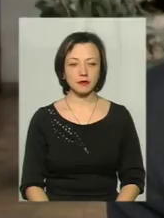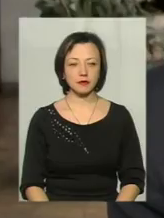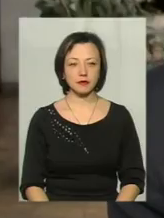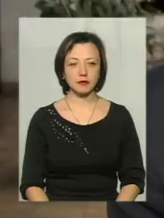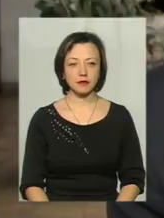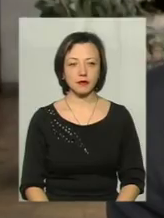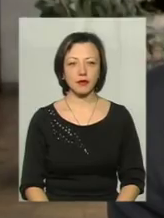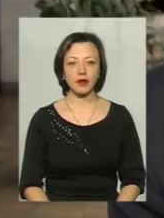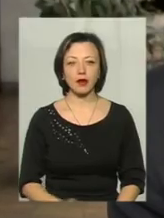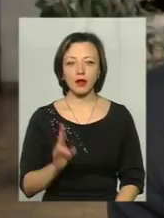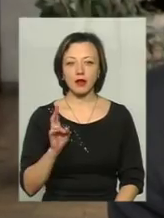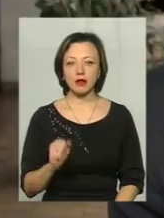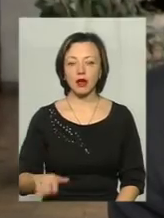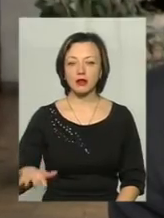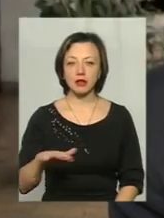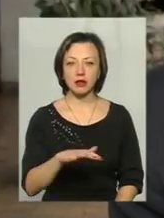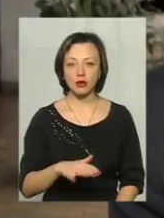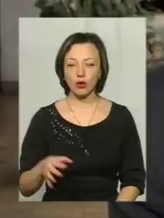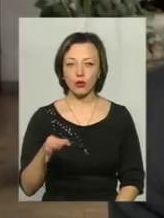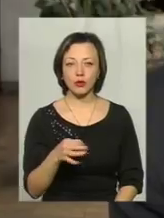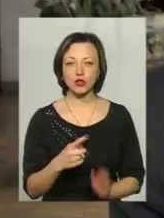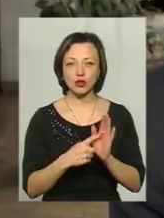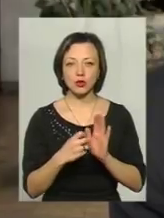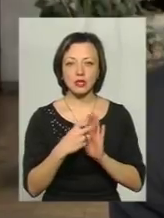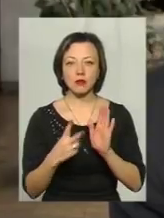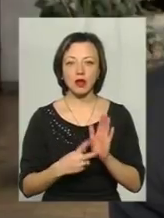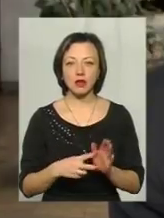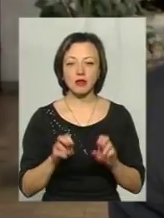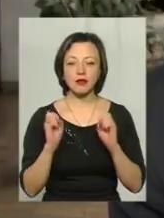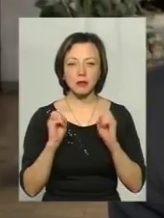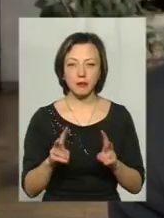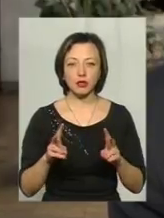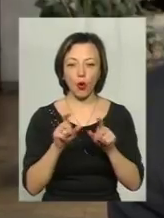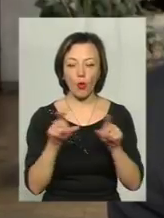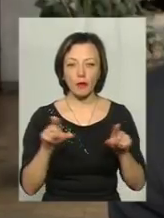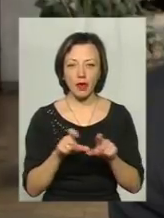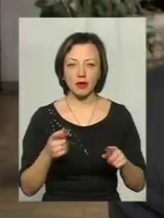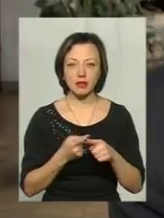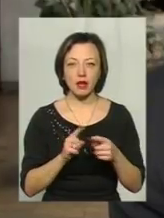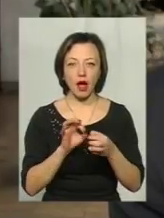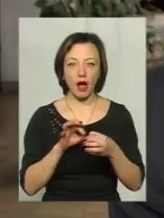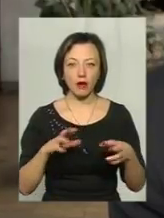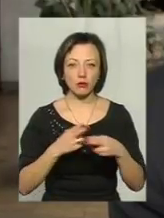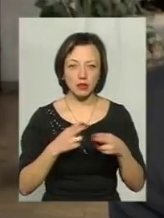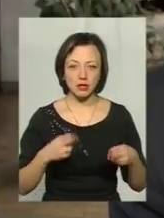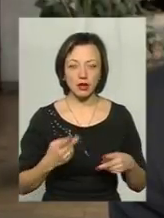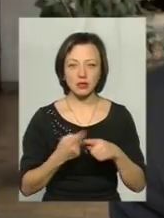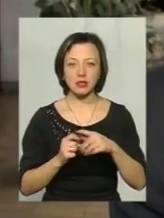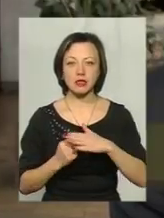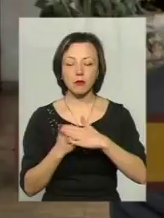На території області є 617 потенційно небезпечних об'єктів, з яких це атомна станція, це